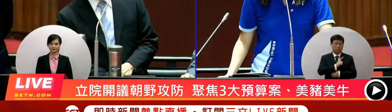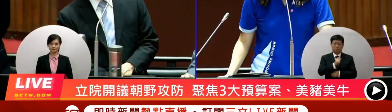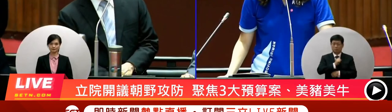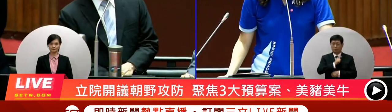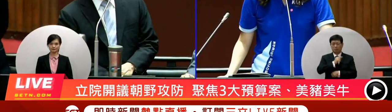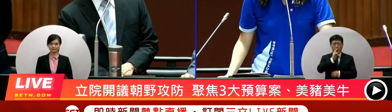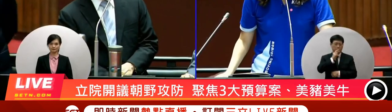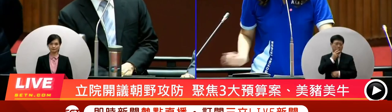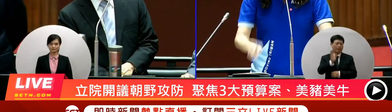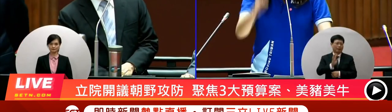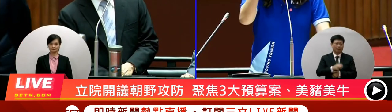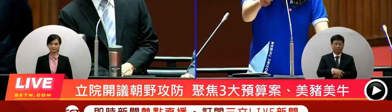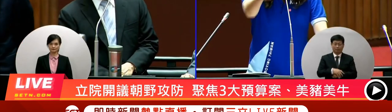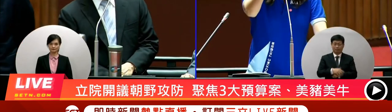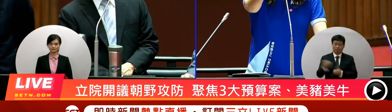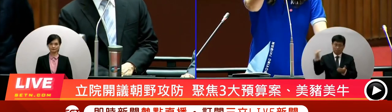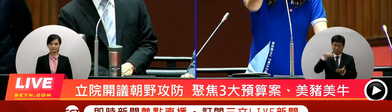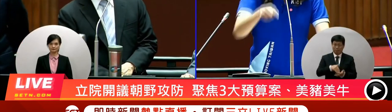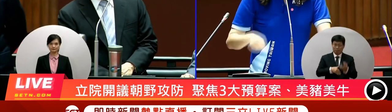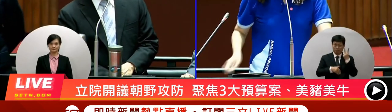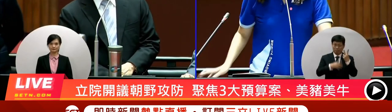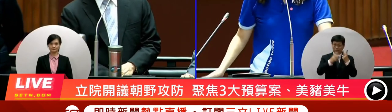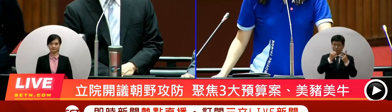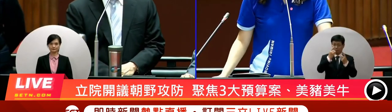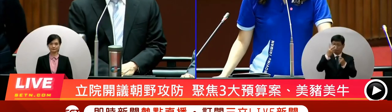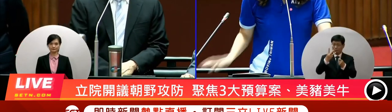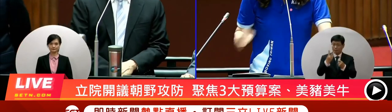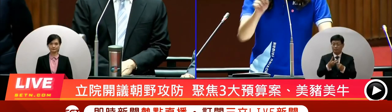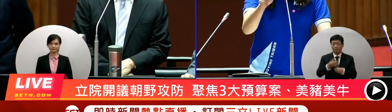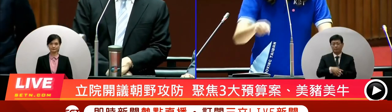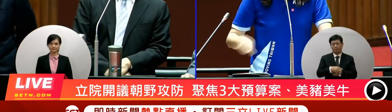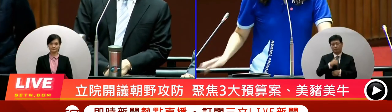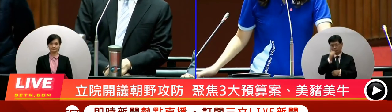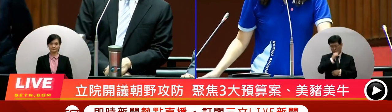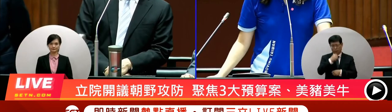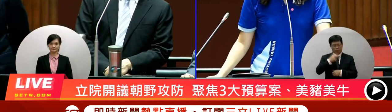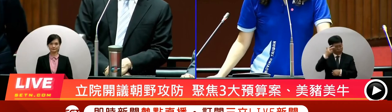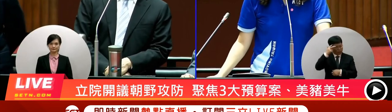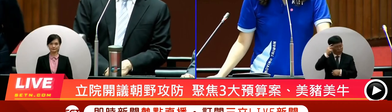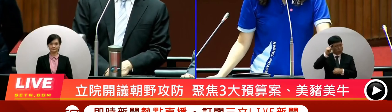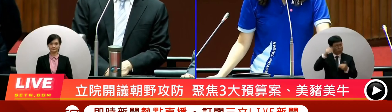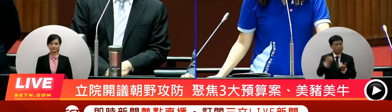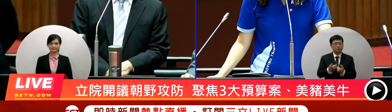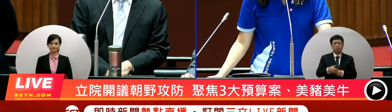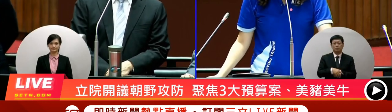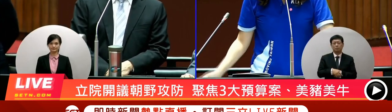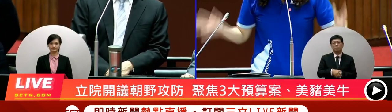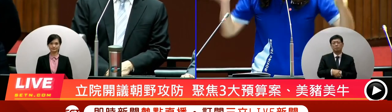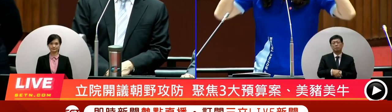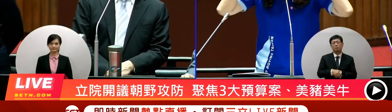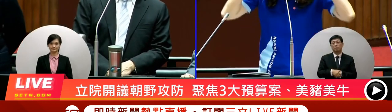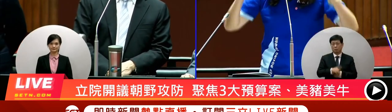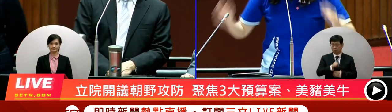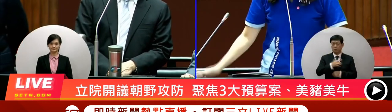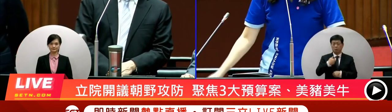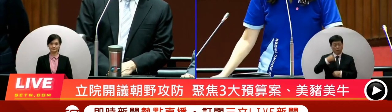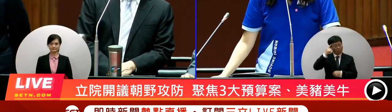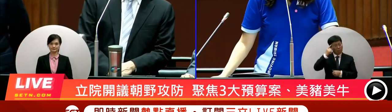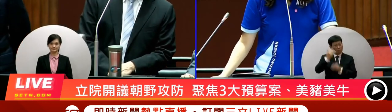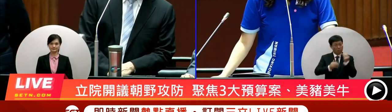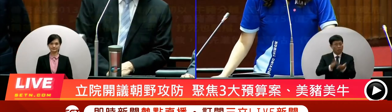么看，你一直到2013年都还一直是反对的啦。你们都有失忆症